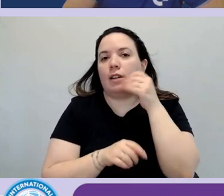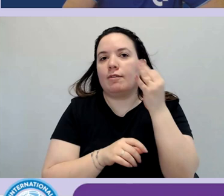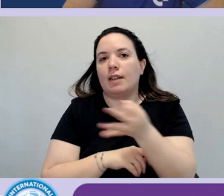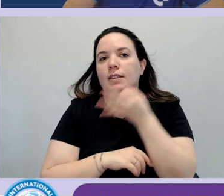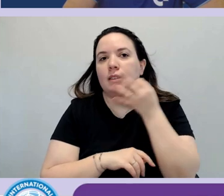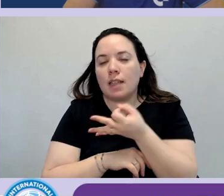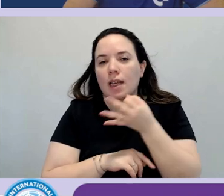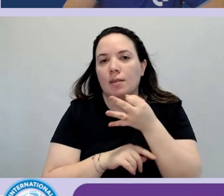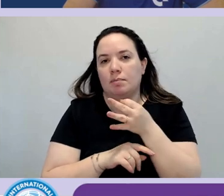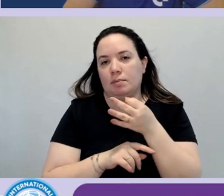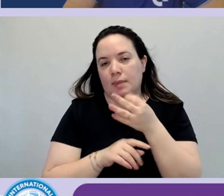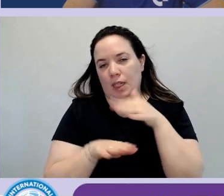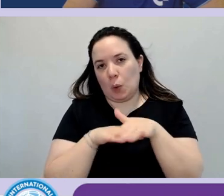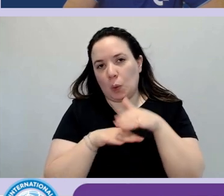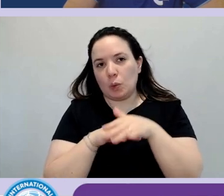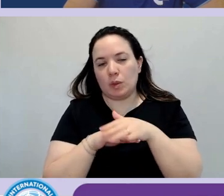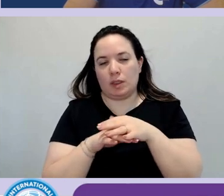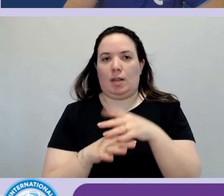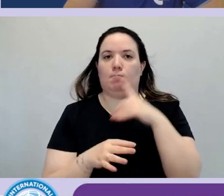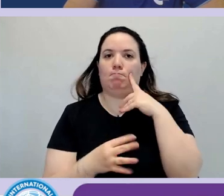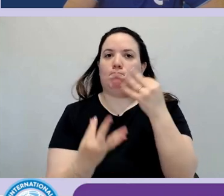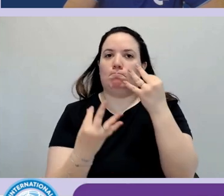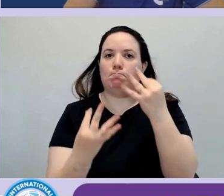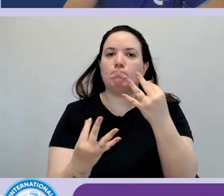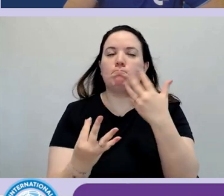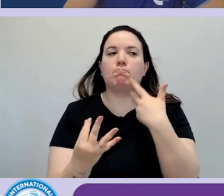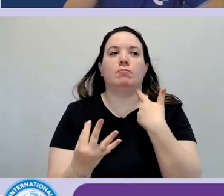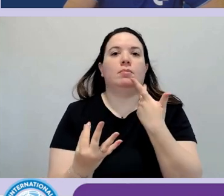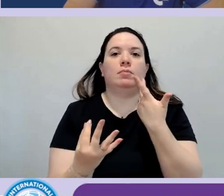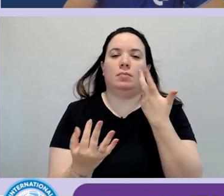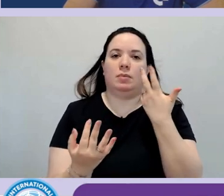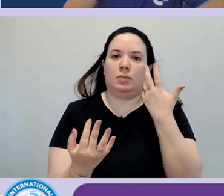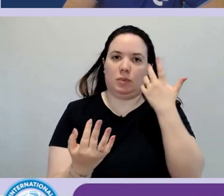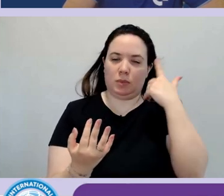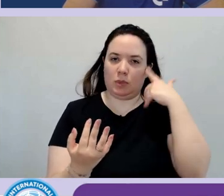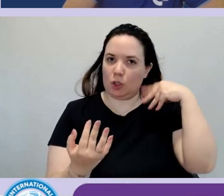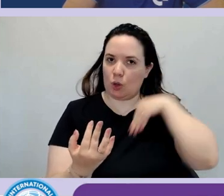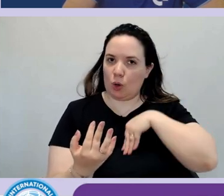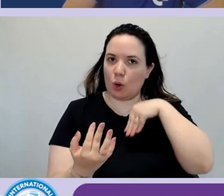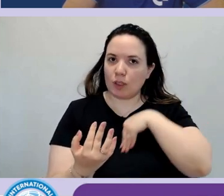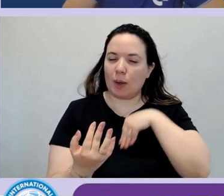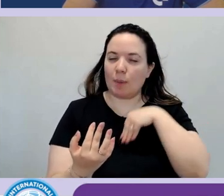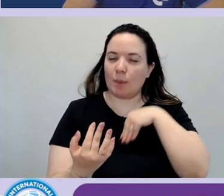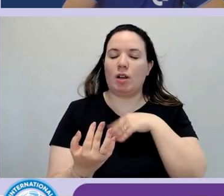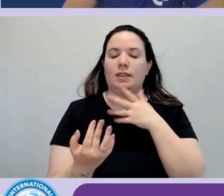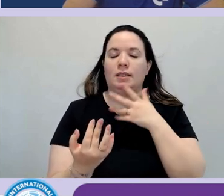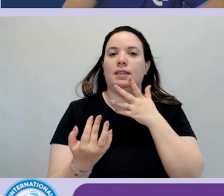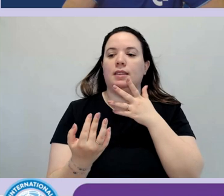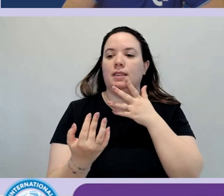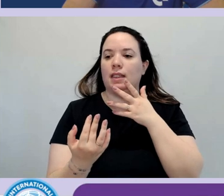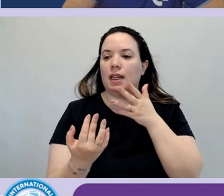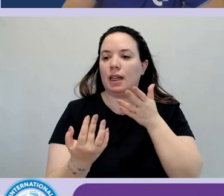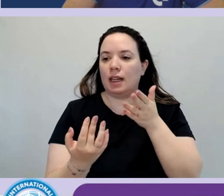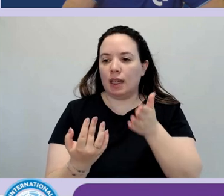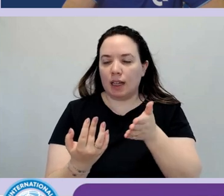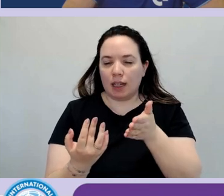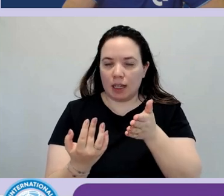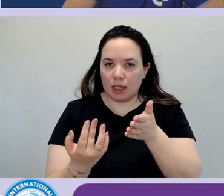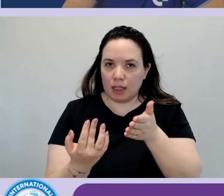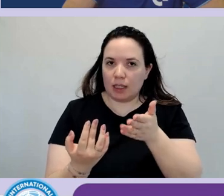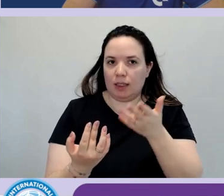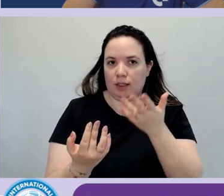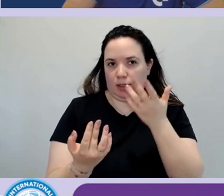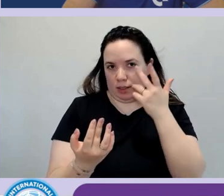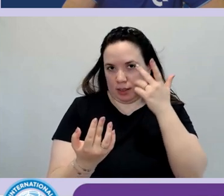con il buon senso con diciamo tenendo conto che possono commettere